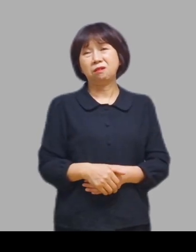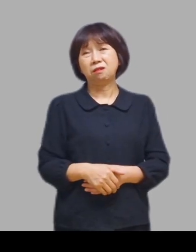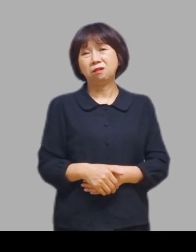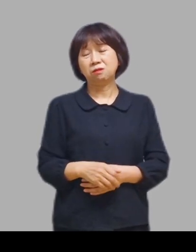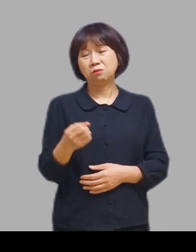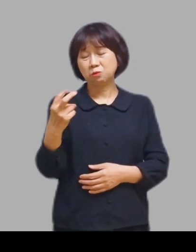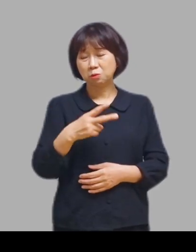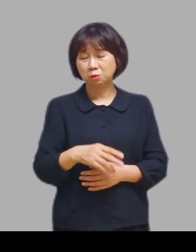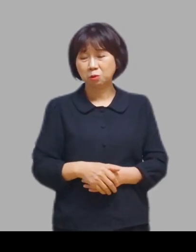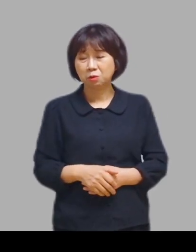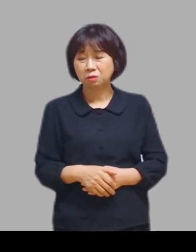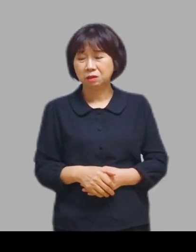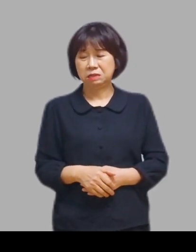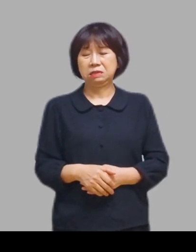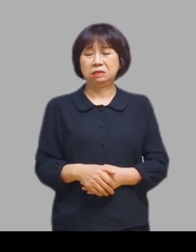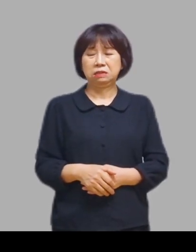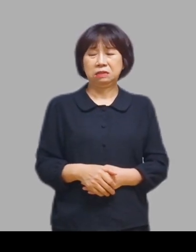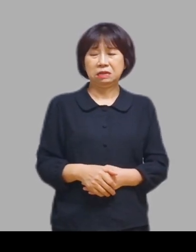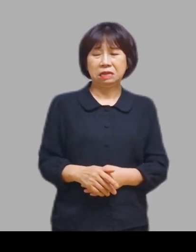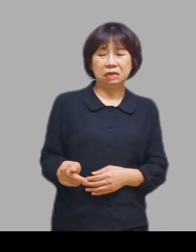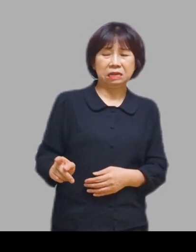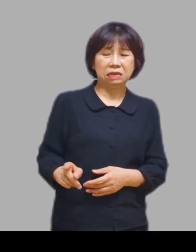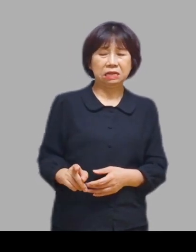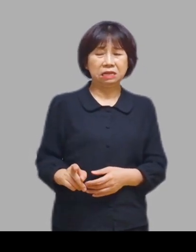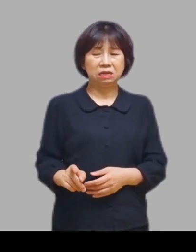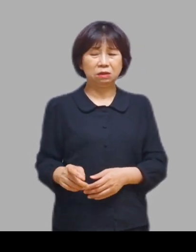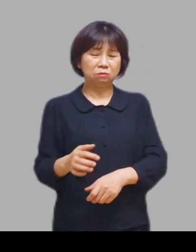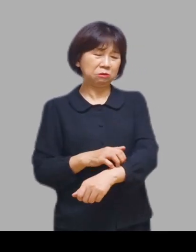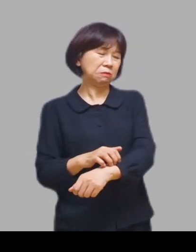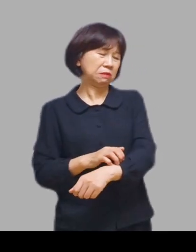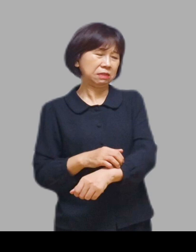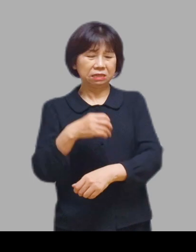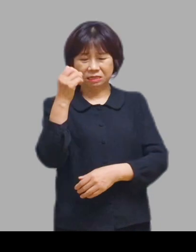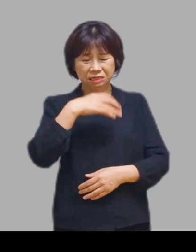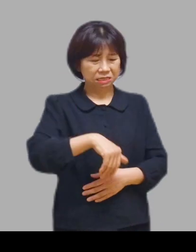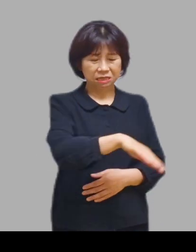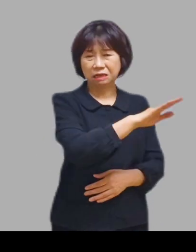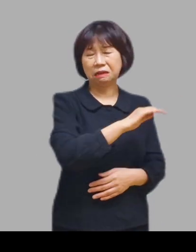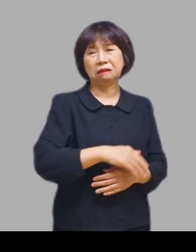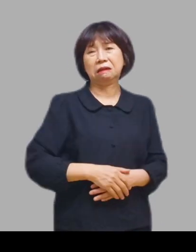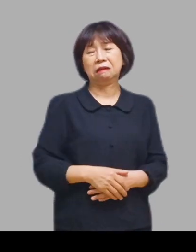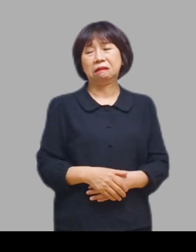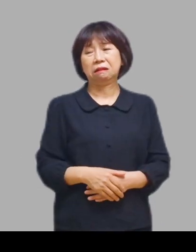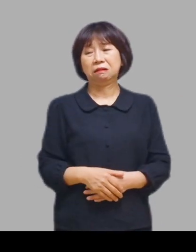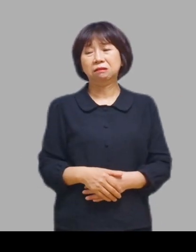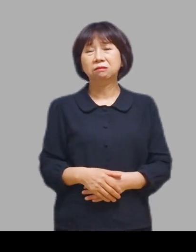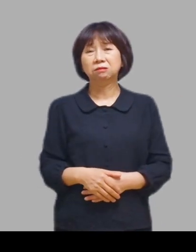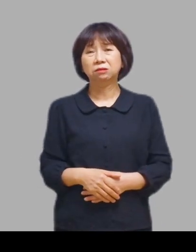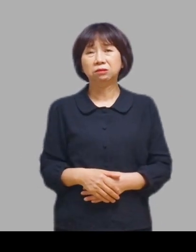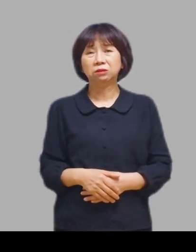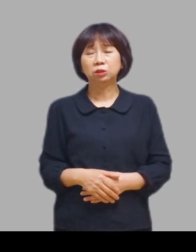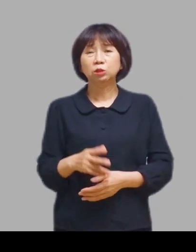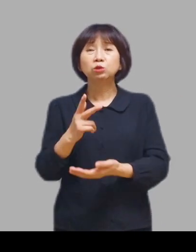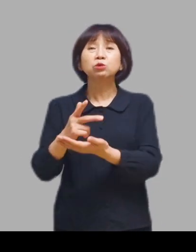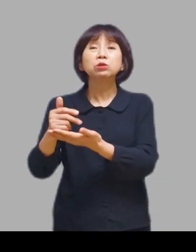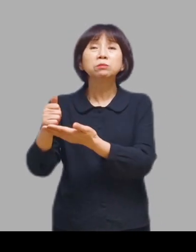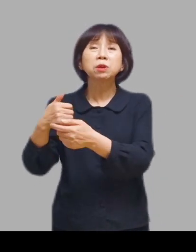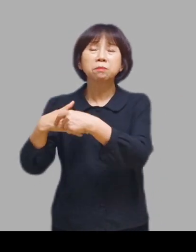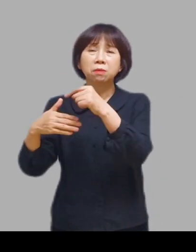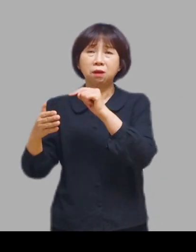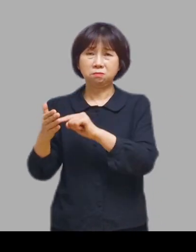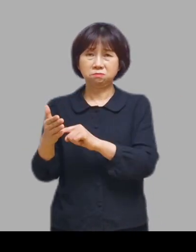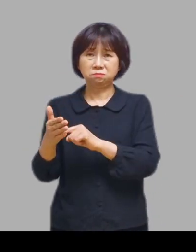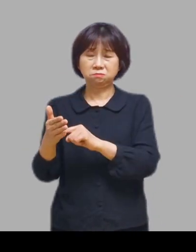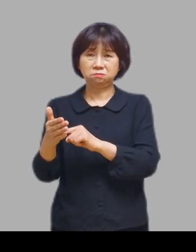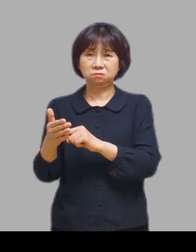어떤 사람은요, 에이, 괜히 엮이면 귀찮아. 그 지나가는 거예요. 그런데 주님의 마음을 가진